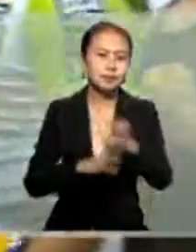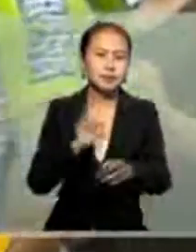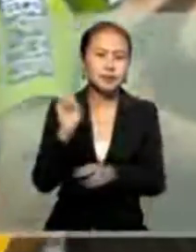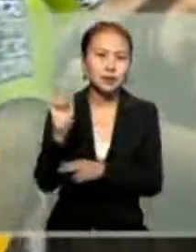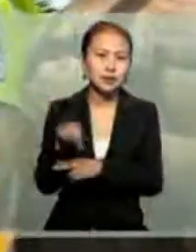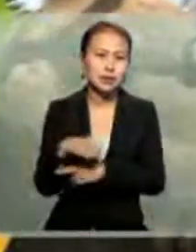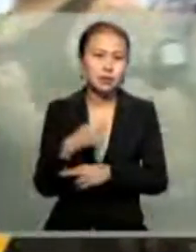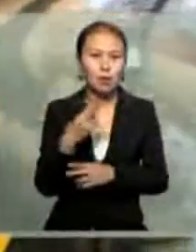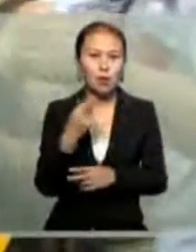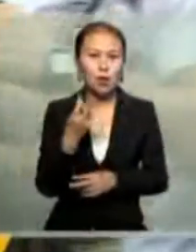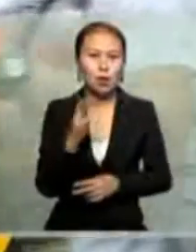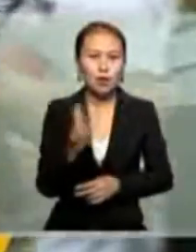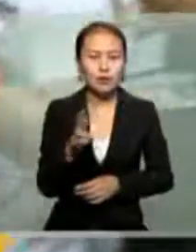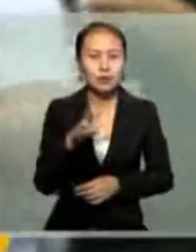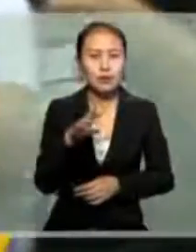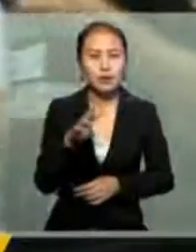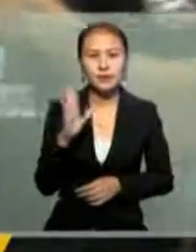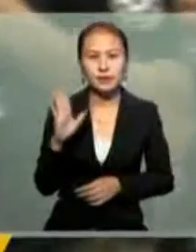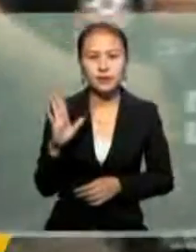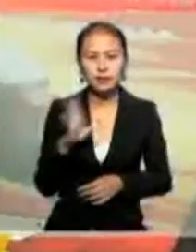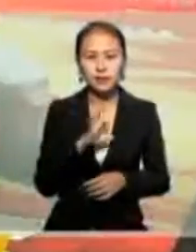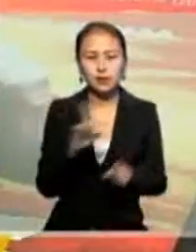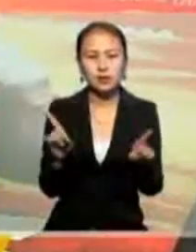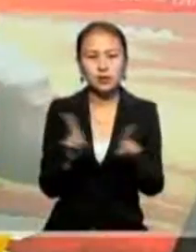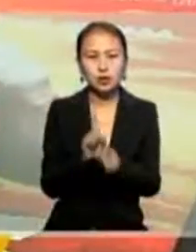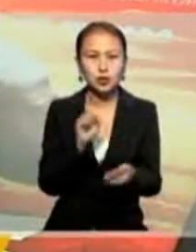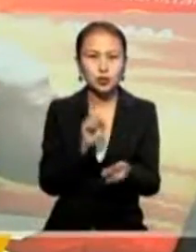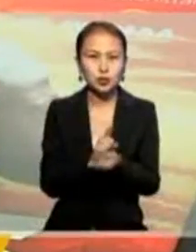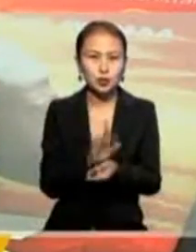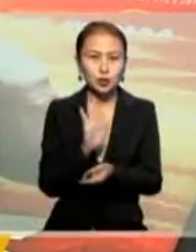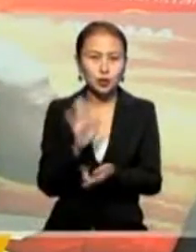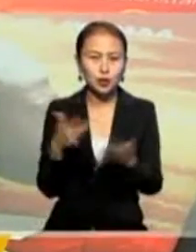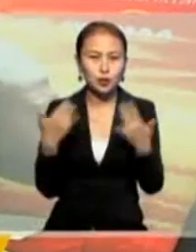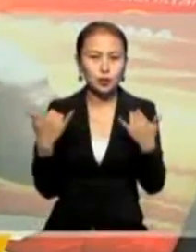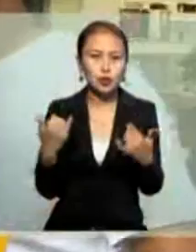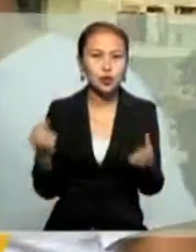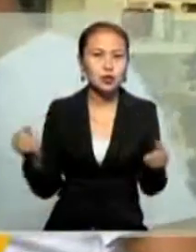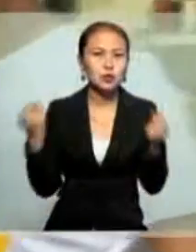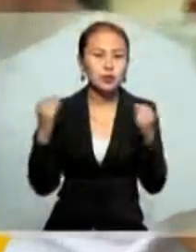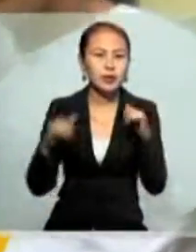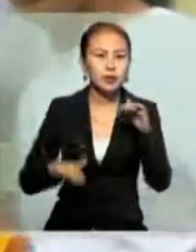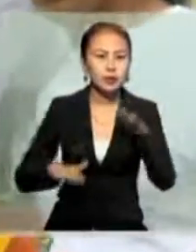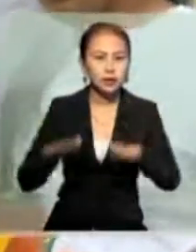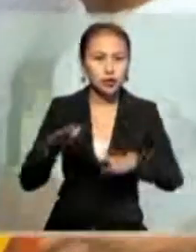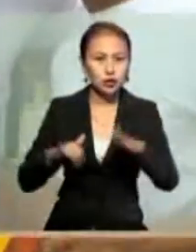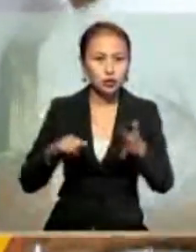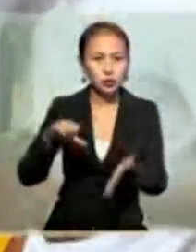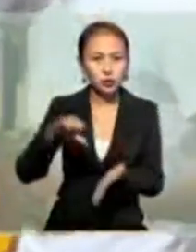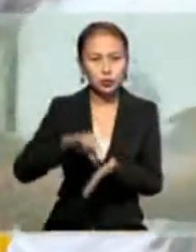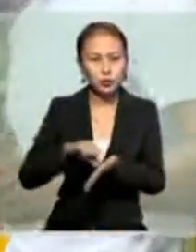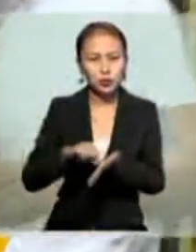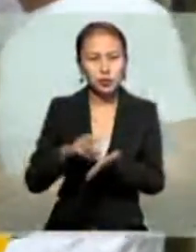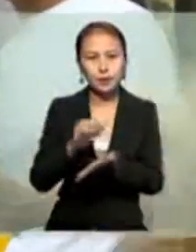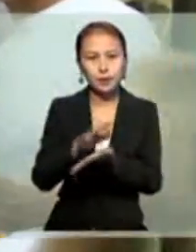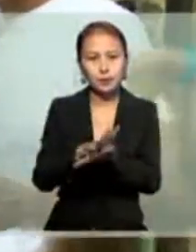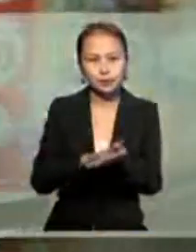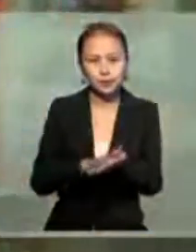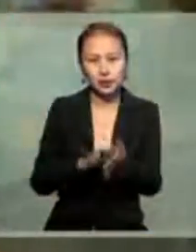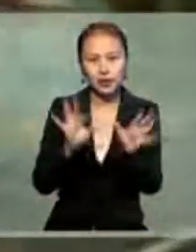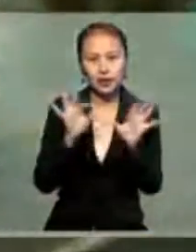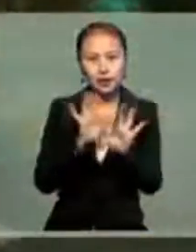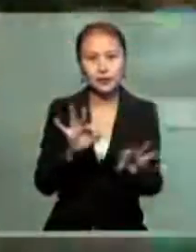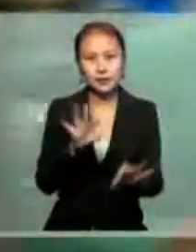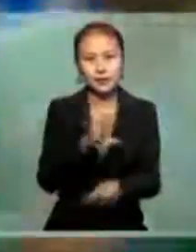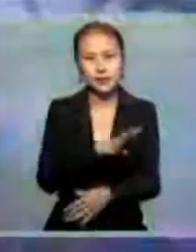жарыстарда жеңімпазы поляка Михал Винцек те кездеседі. Бүгін спортшылар салмақ өлшеу рәсіміне қатысып, алдағы бәсеке жайлы сөз